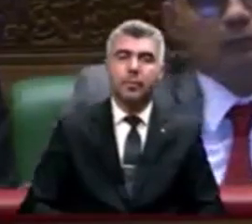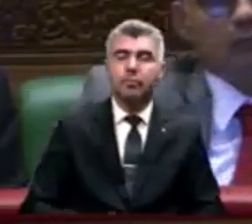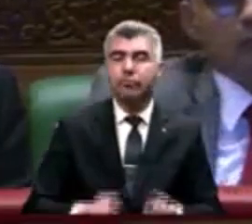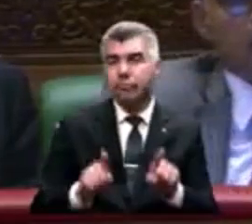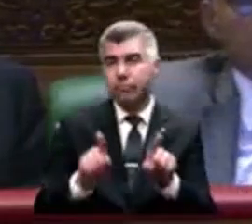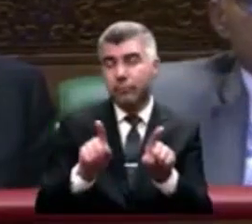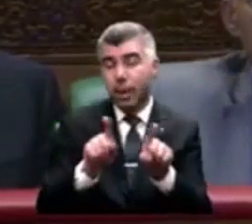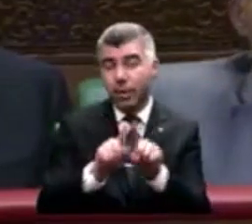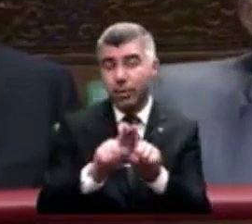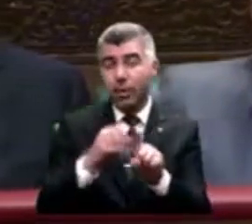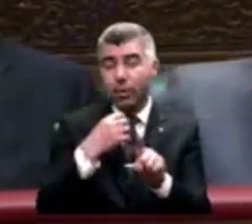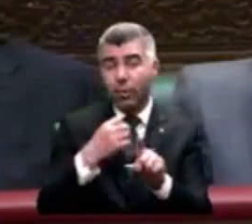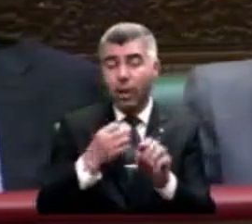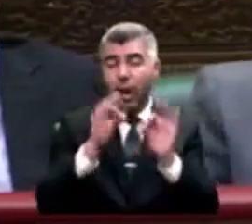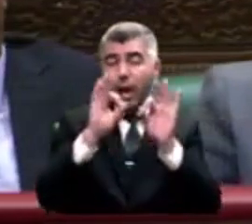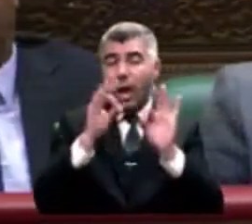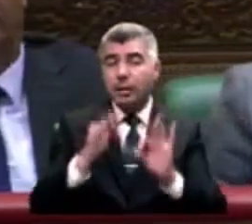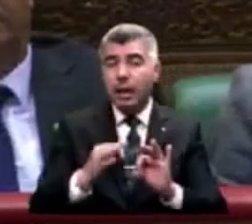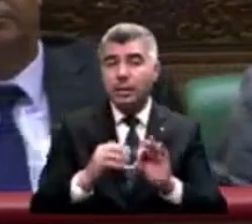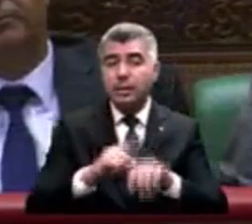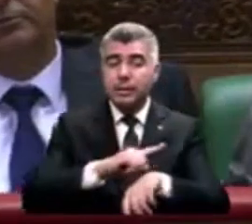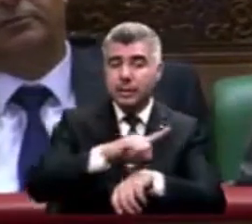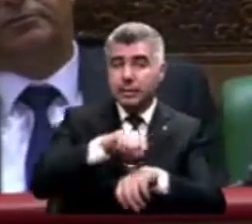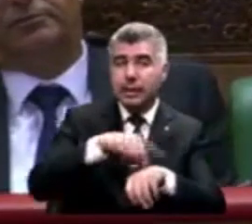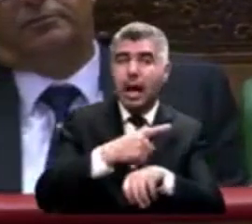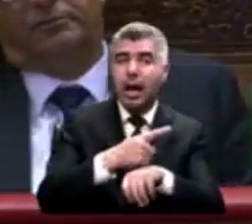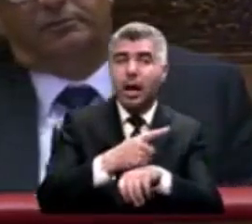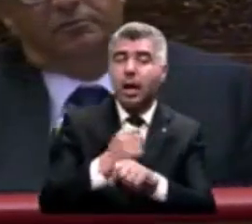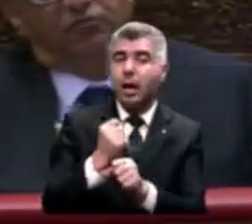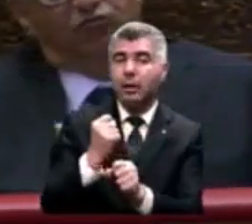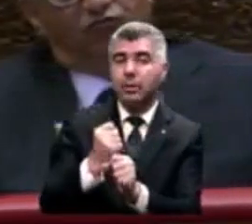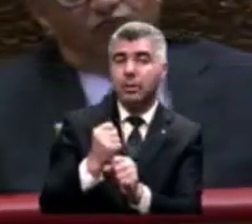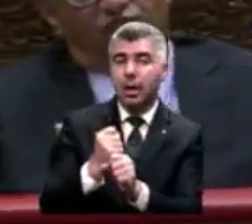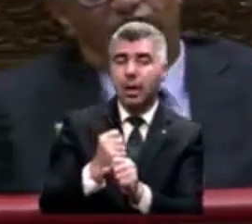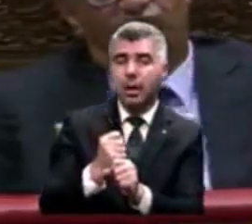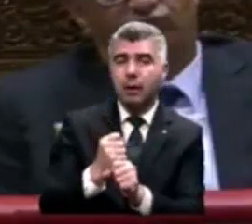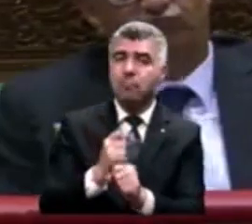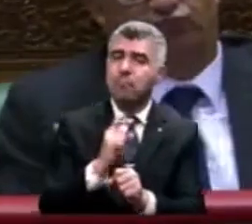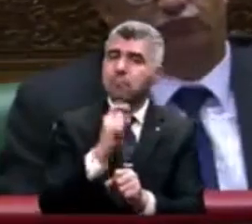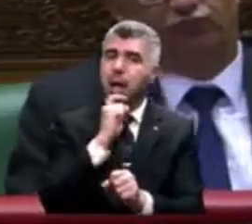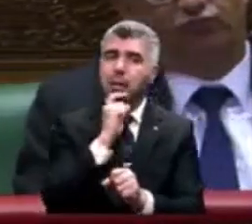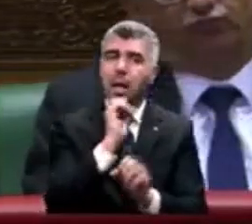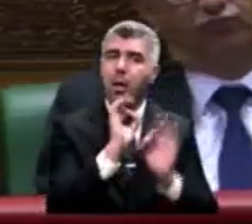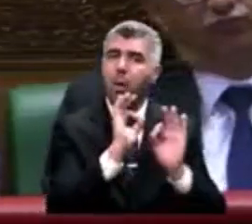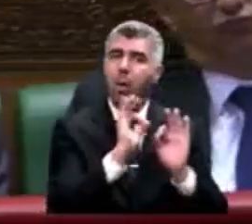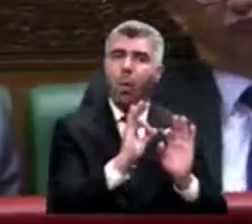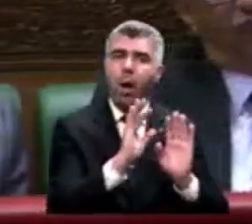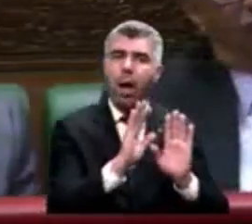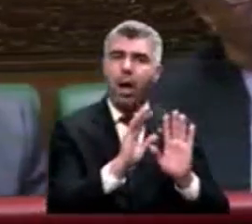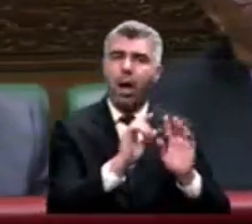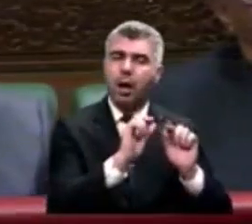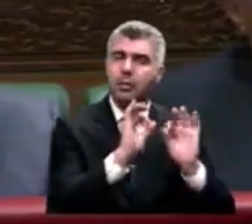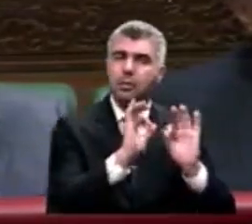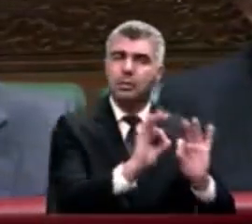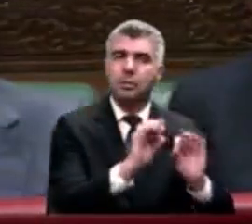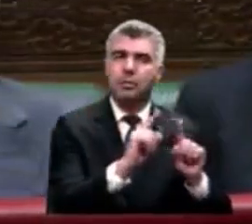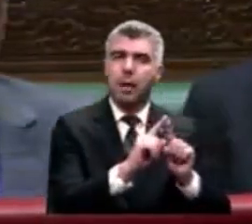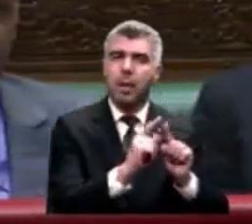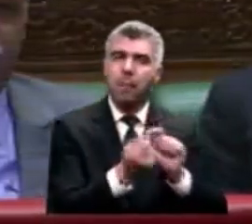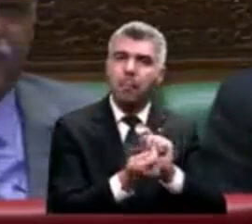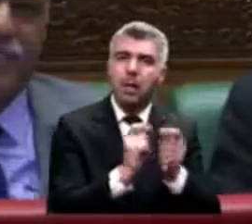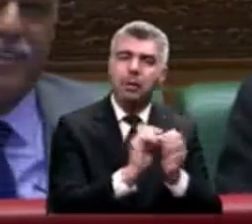تنبقاو عدد السوايع ديال العمل تبقى نفس عدد السوايع، ما رفعناش من عدد السوايع ديال العمل.